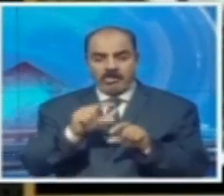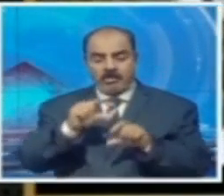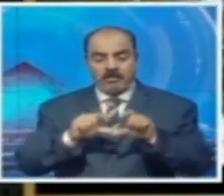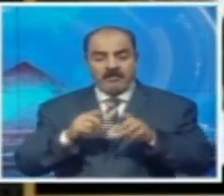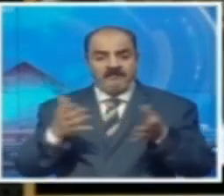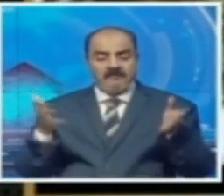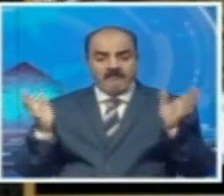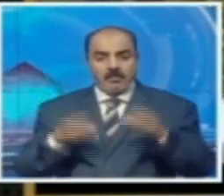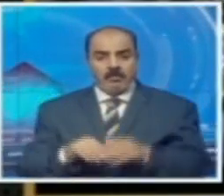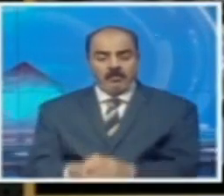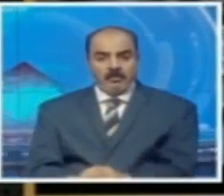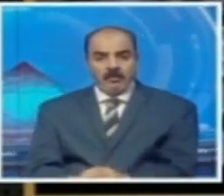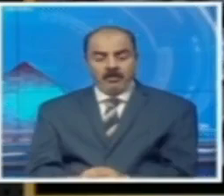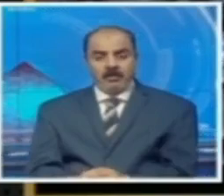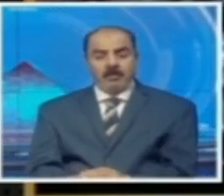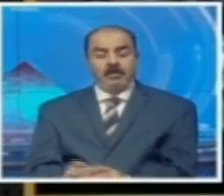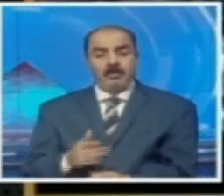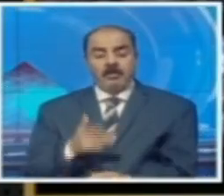مختلفة الأعيرة و135